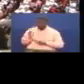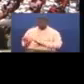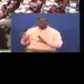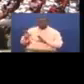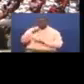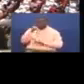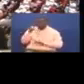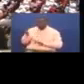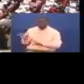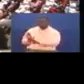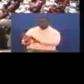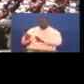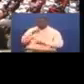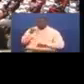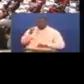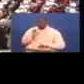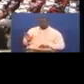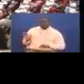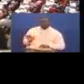Inatosha jamani.